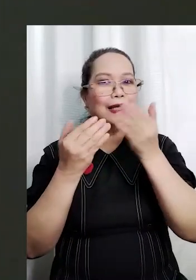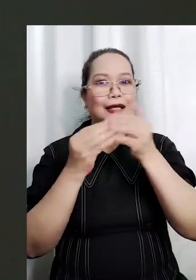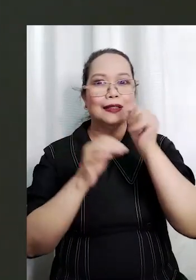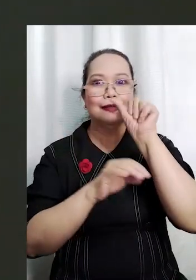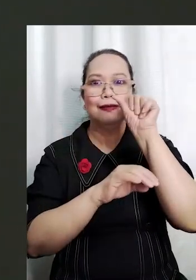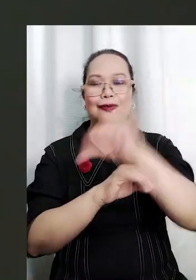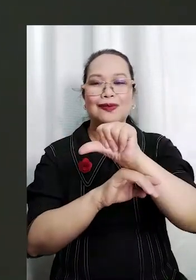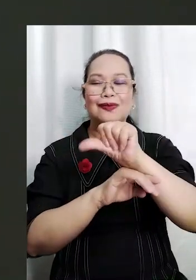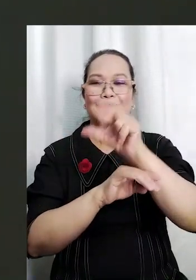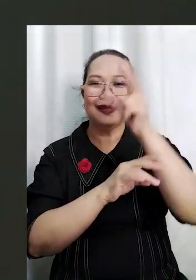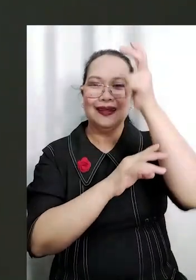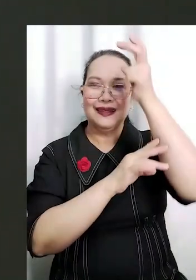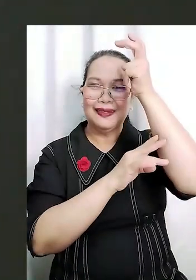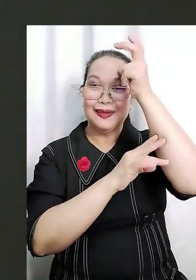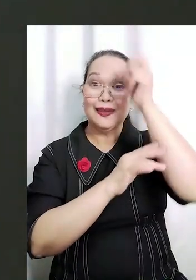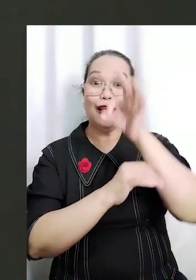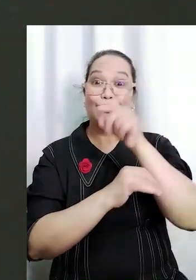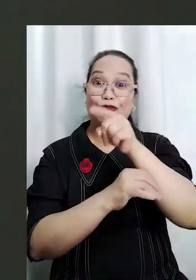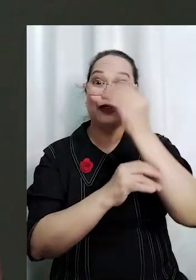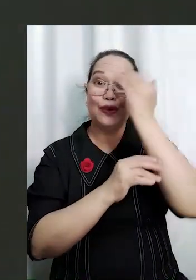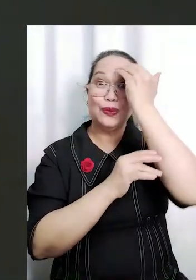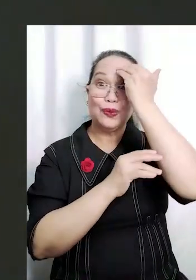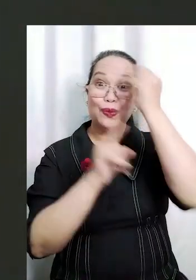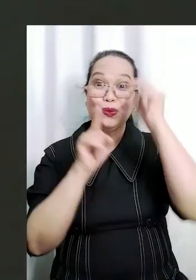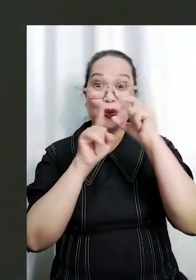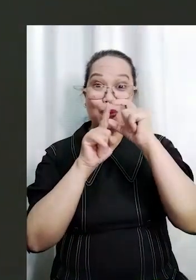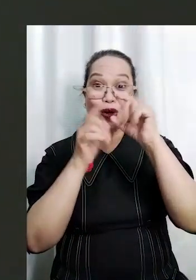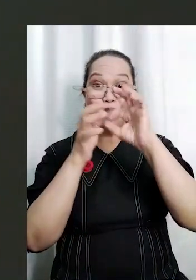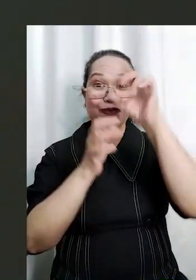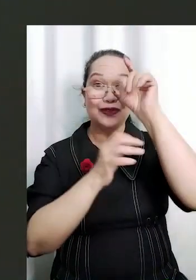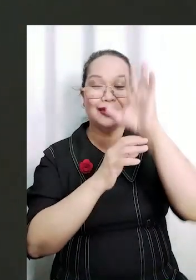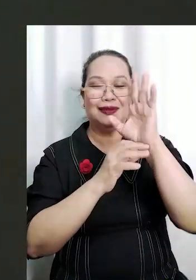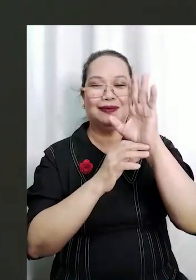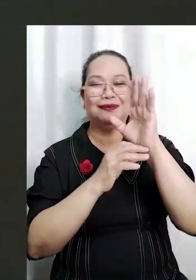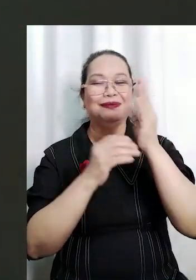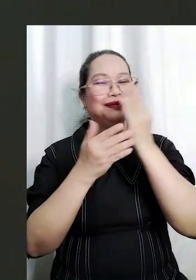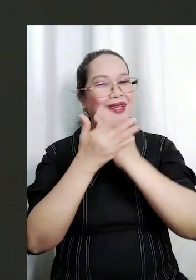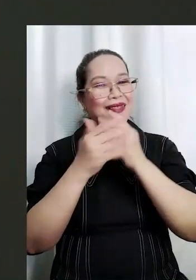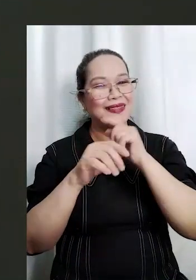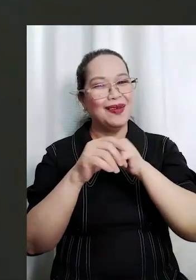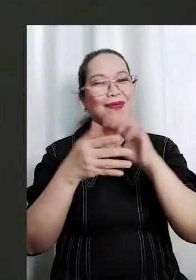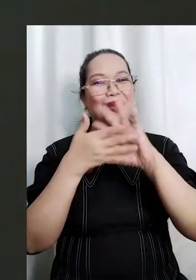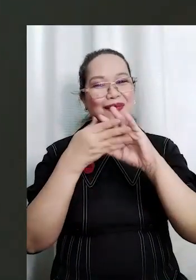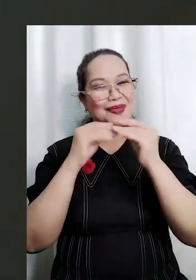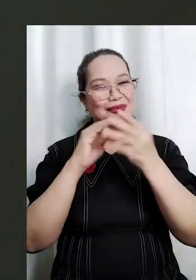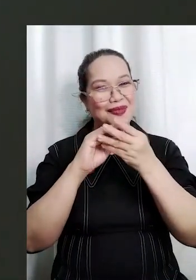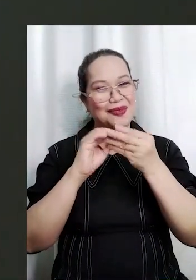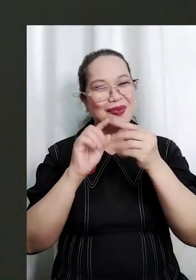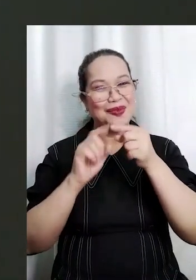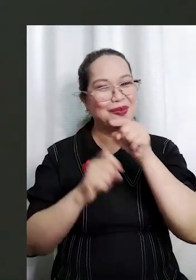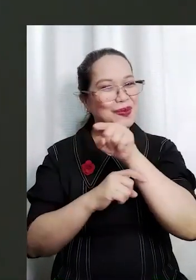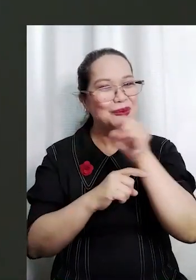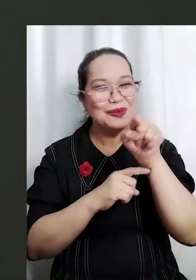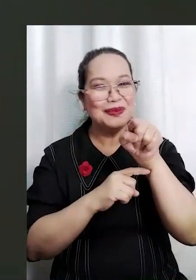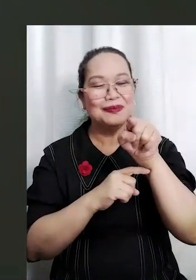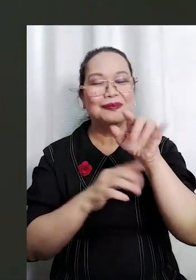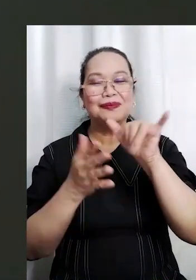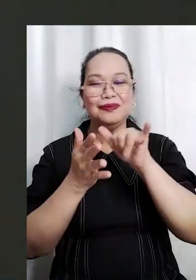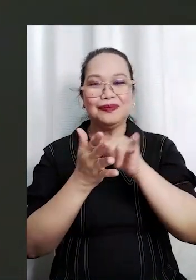ng kaaway kung alam na alam mo ang salita ng Diyos. Minsan na ikwento ko na sa inyo ito